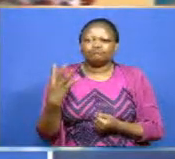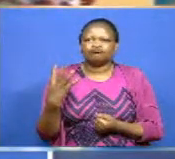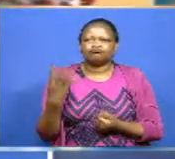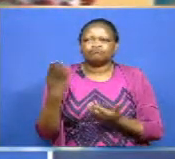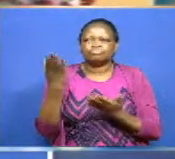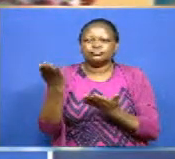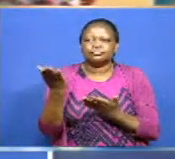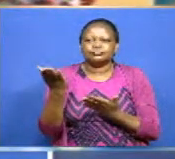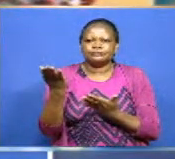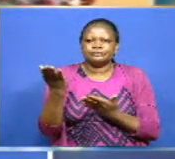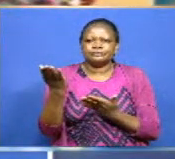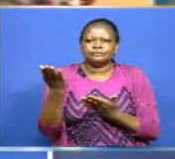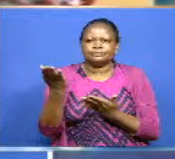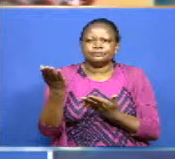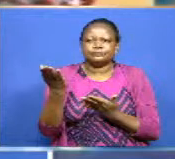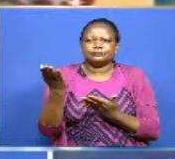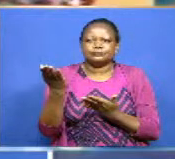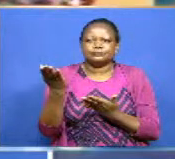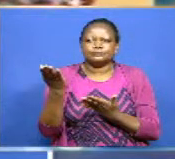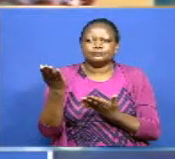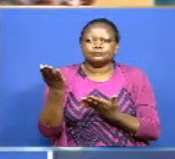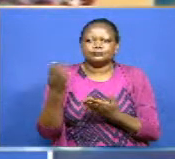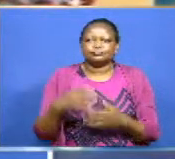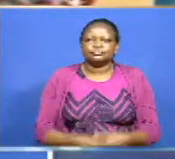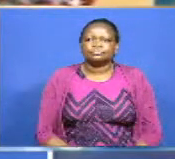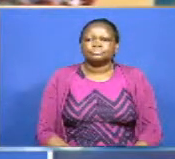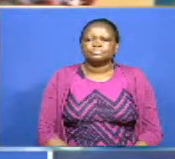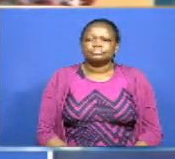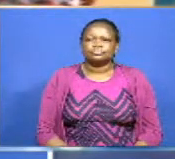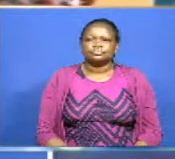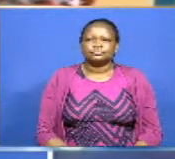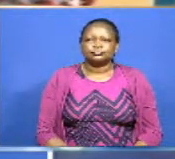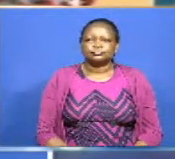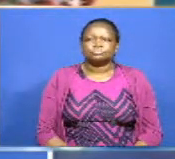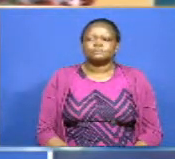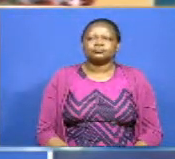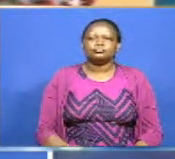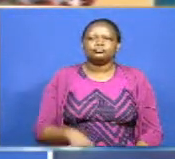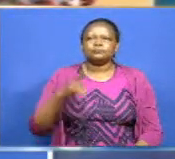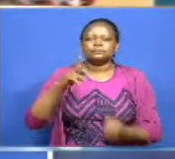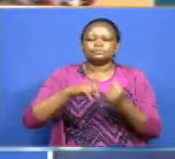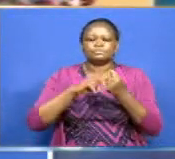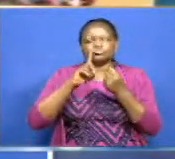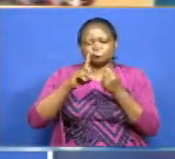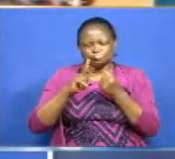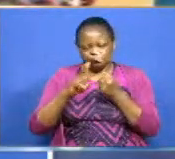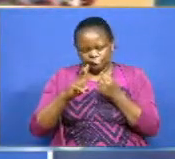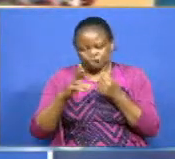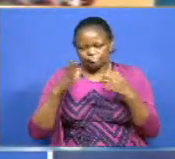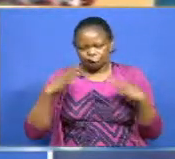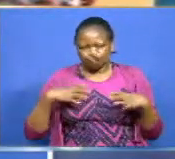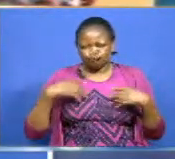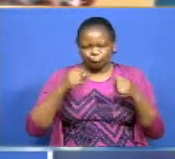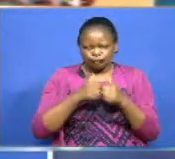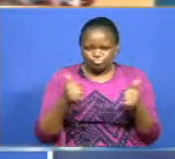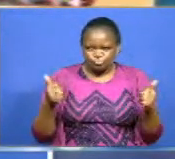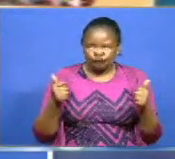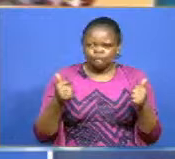Machakos zikinakili visa vitatu kila moja. Wagonjwa 262 wamepona ugonjwa huo na kufikisha